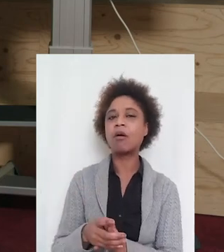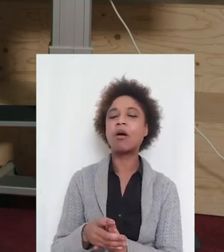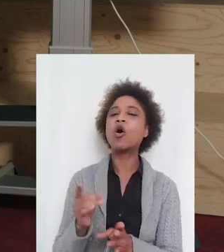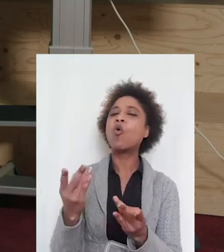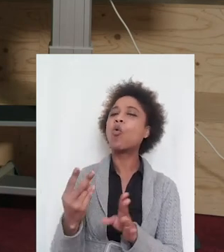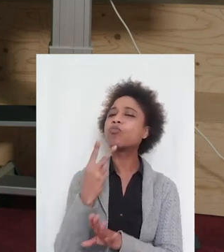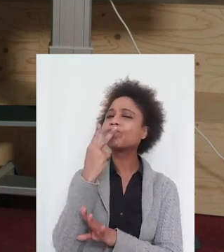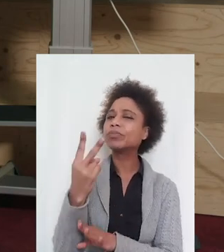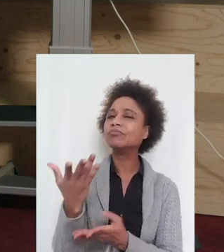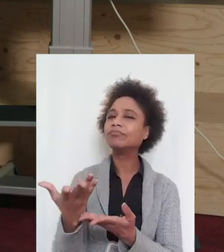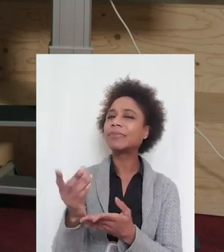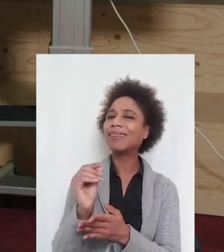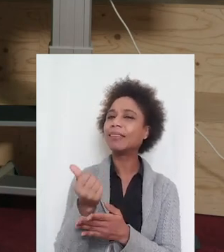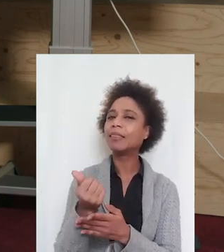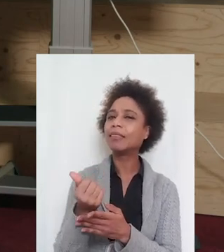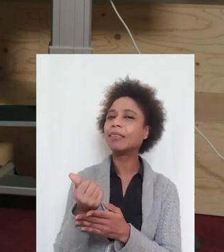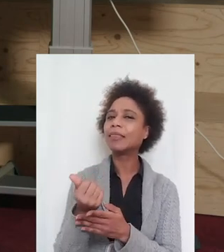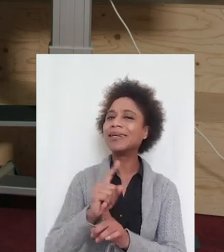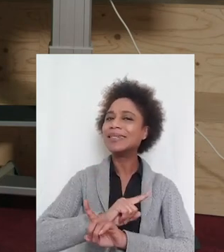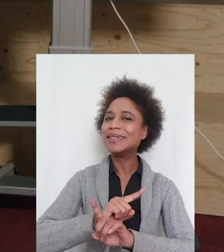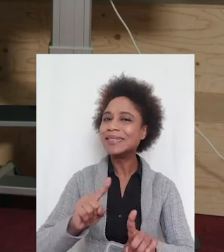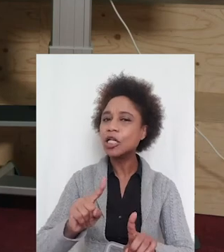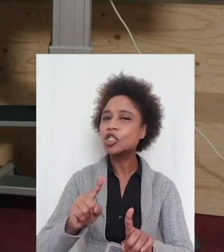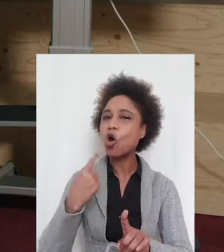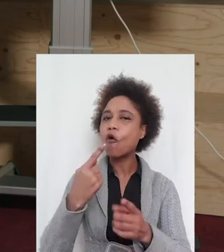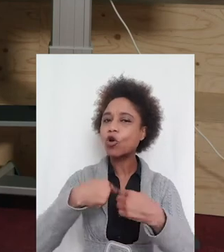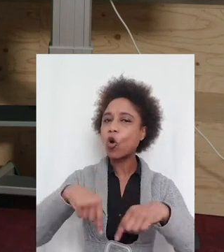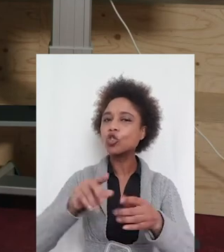Hoe kijk jij naar niets over ons zonder ons?